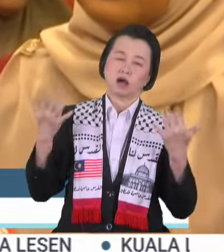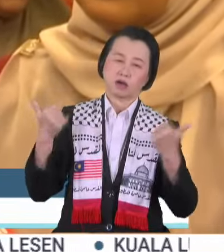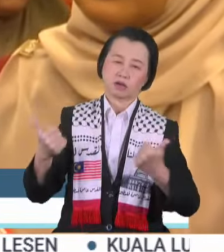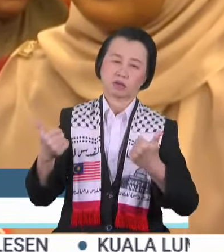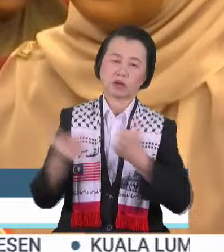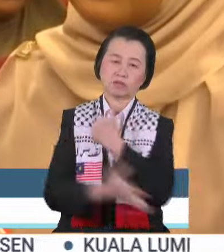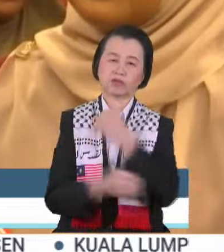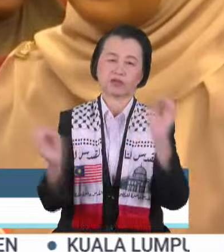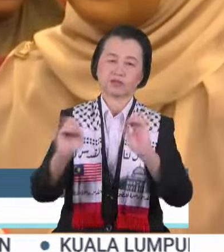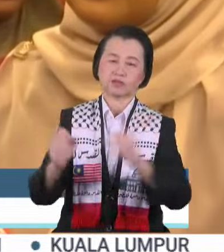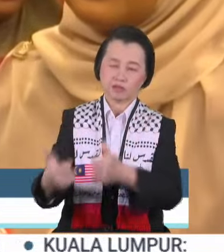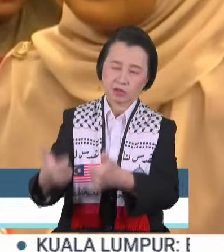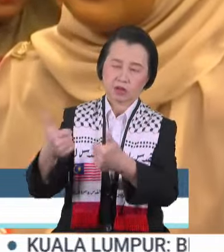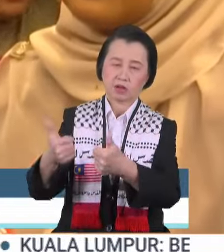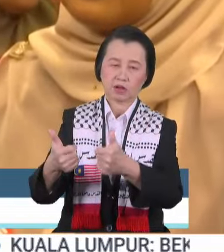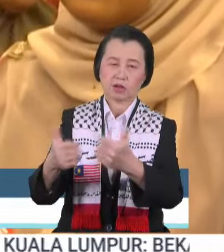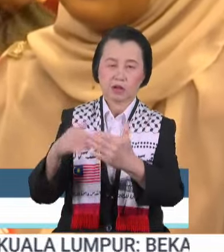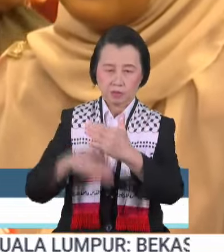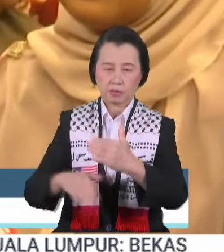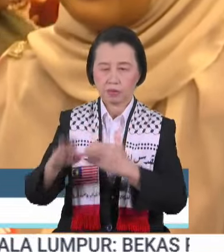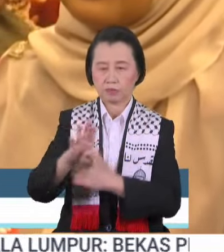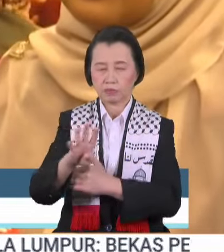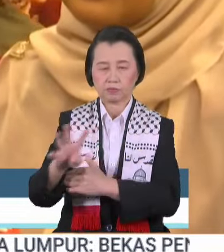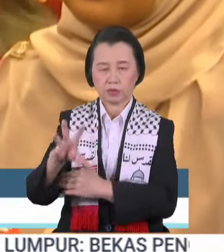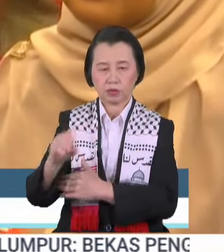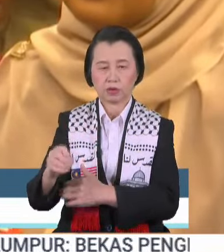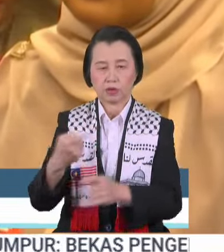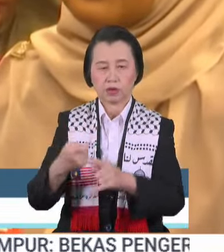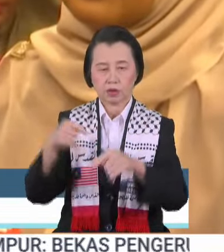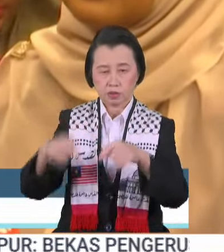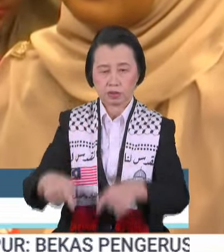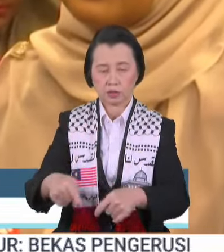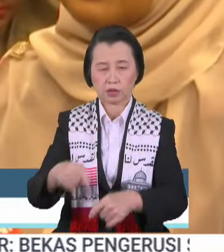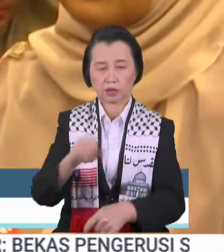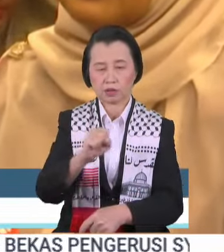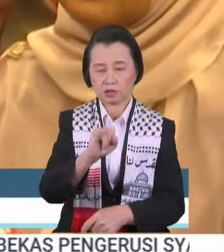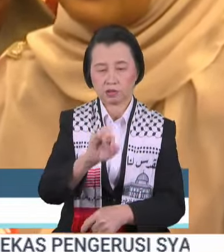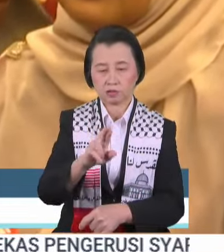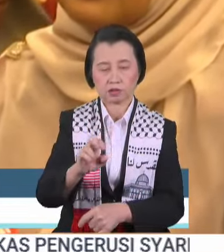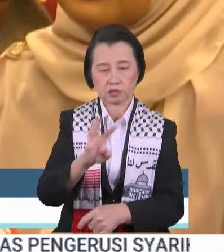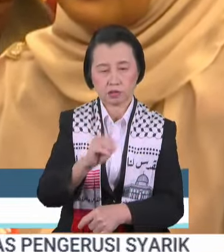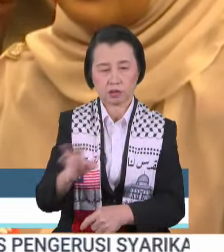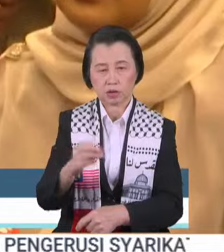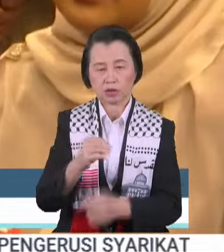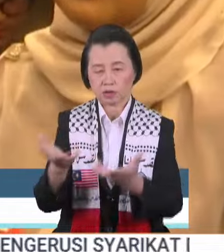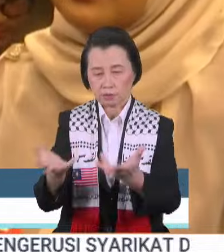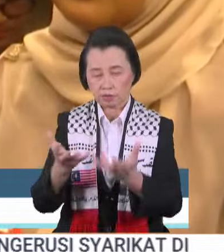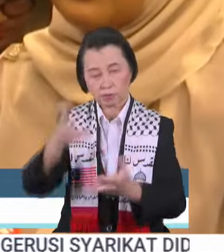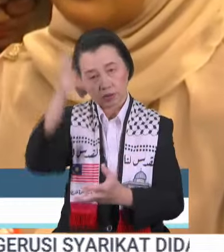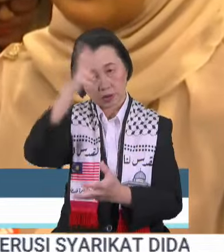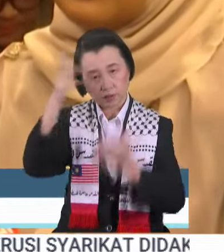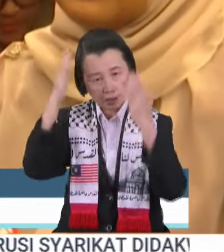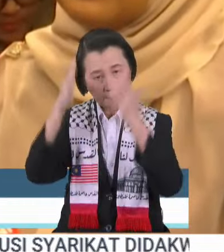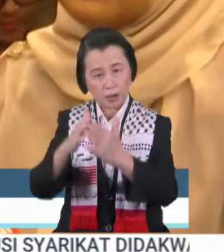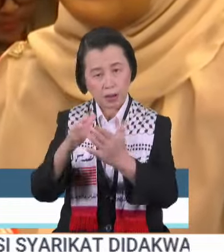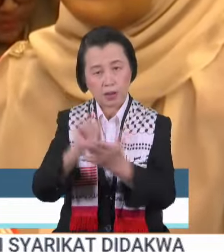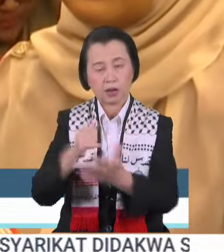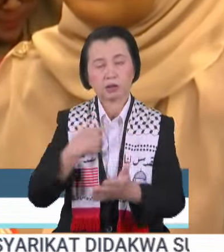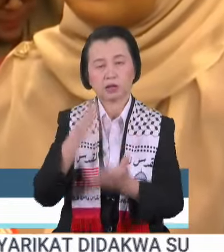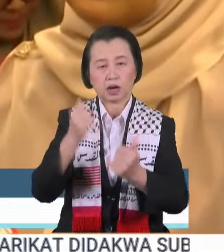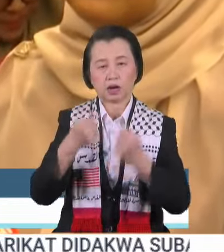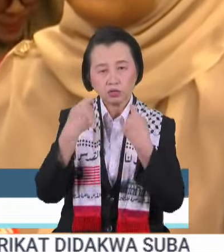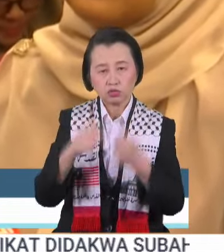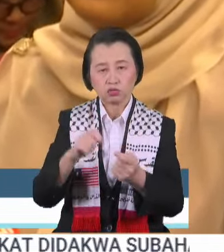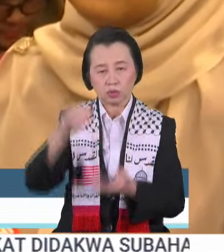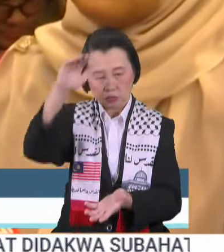kelompok kemiskinan di bawah B40. Inilah hasrat Sirim dan juga Muib, pertama seiring dengan hasrat kerajaan negeri Pahang bahawa kita akan